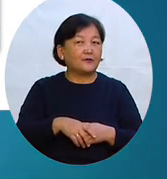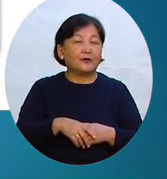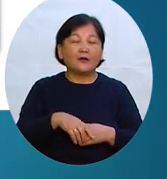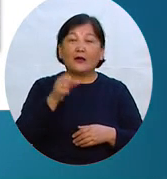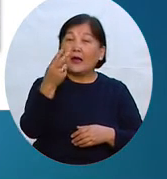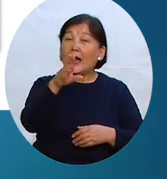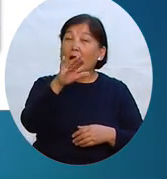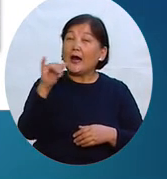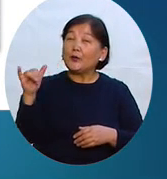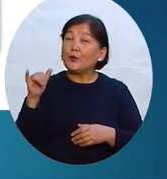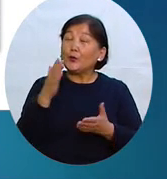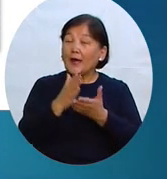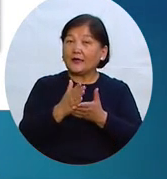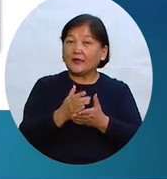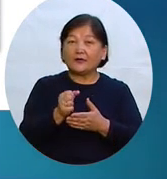адуу янцхах нэ.